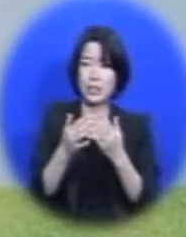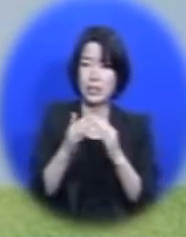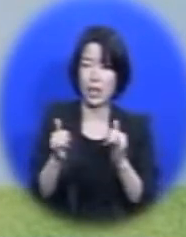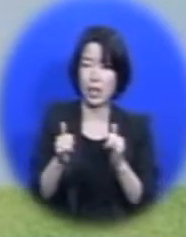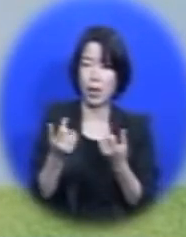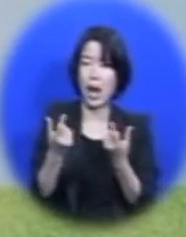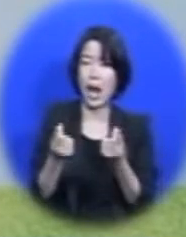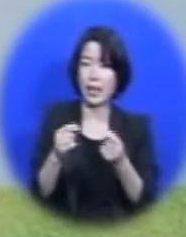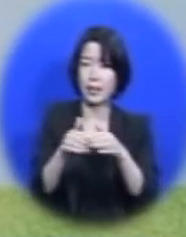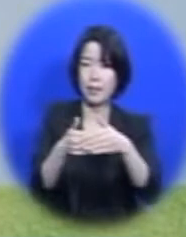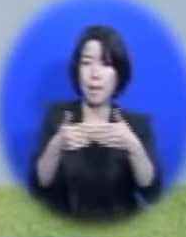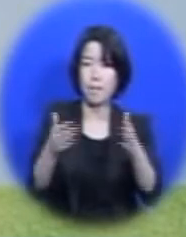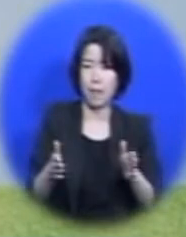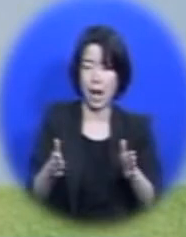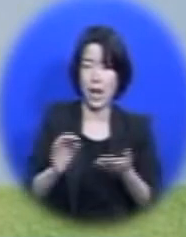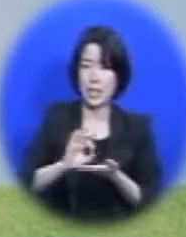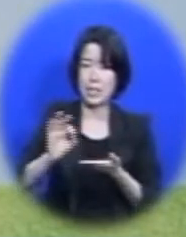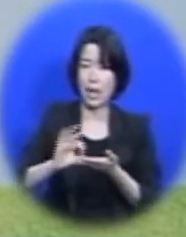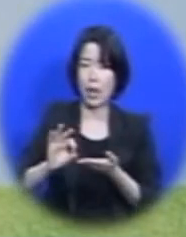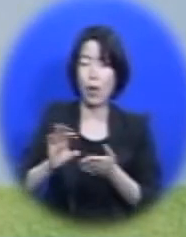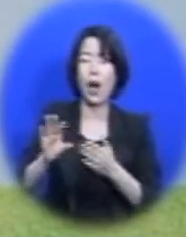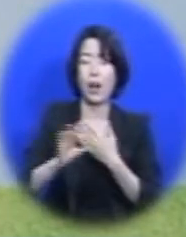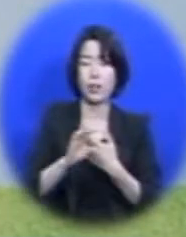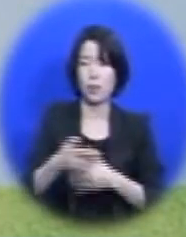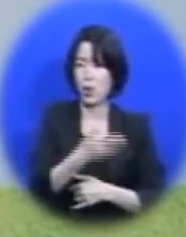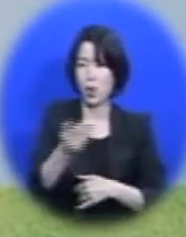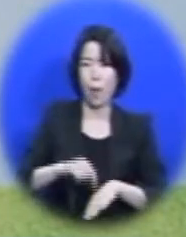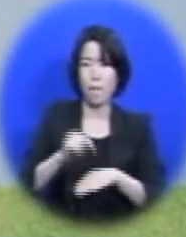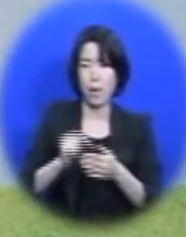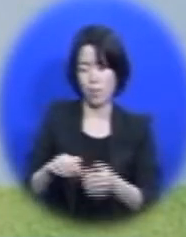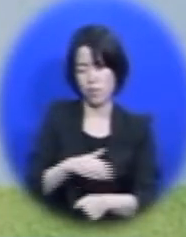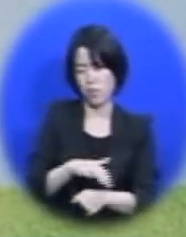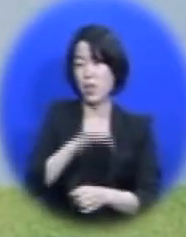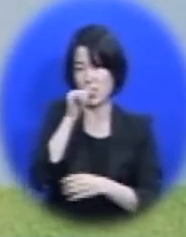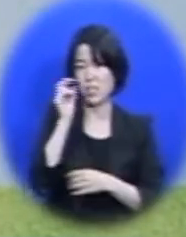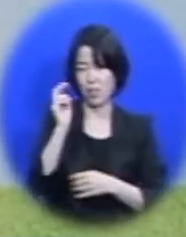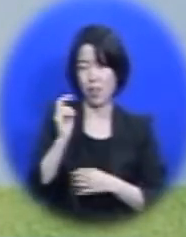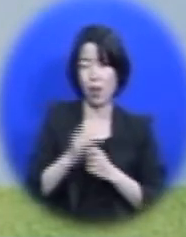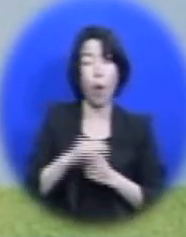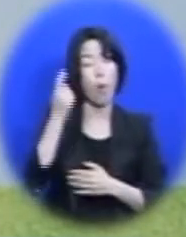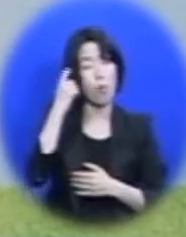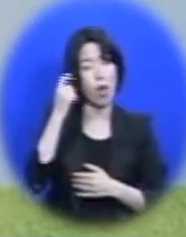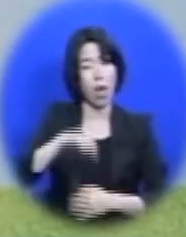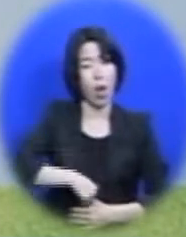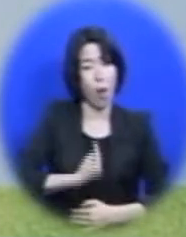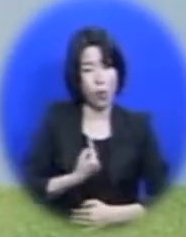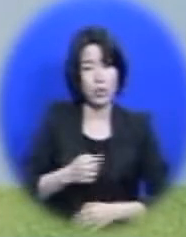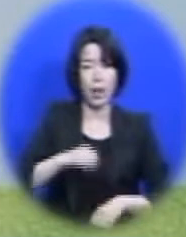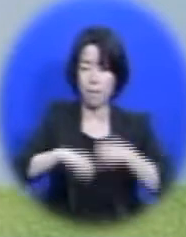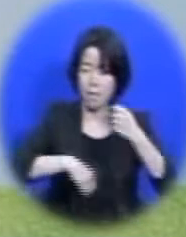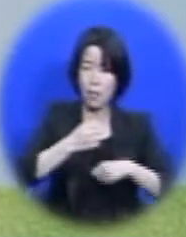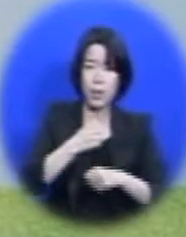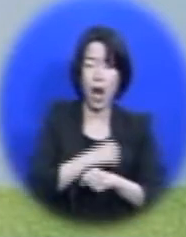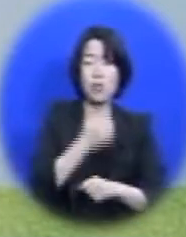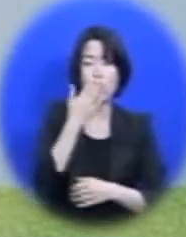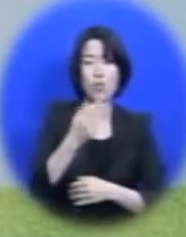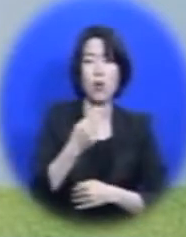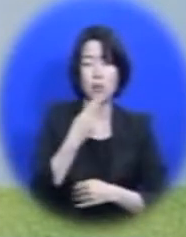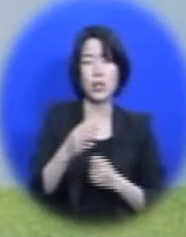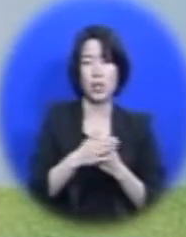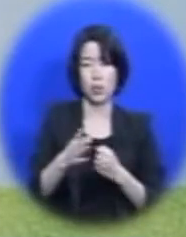써야 된다면 아마 여러분들의 마음에 불편함이 있으실 겁니다. 왜? 혼자 마음대로 할 수 없잖아요.